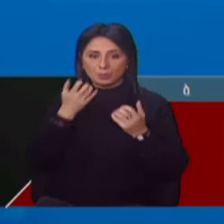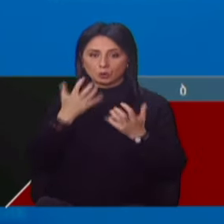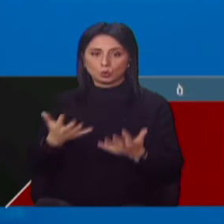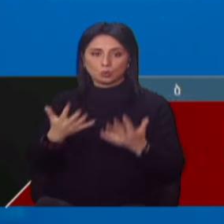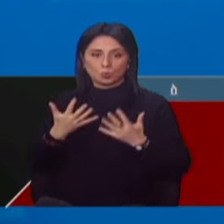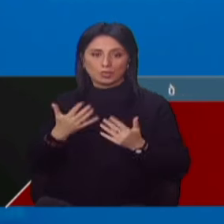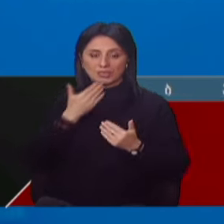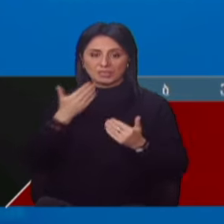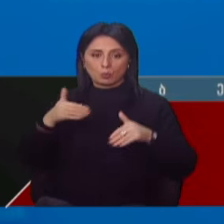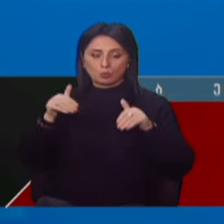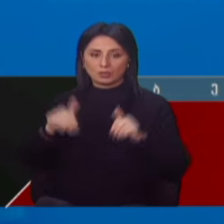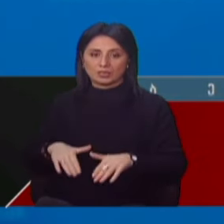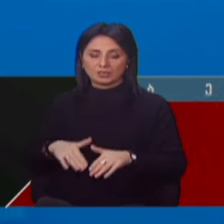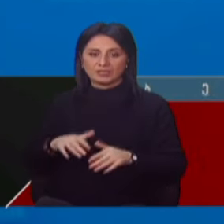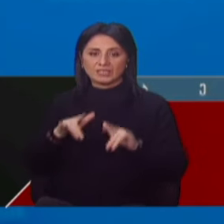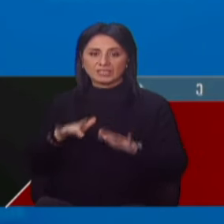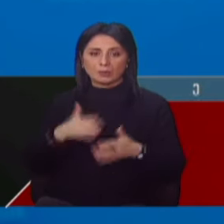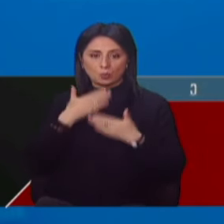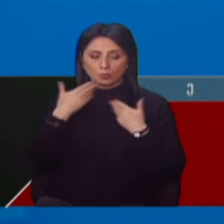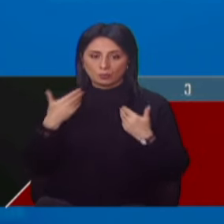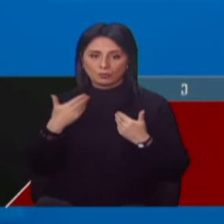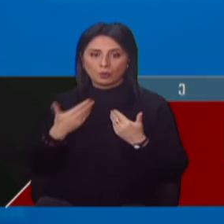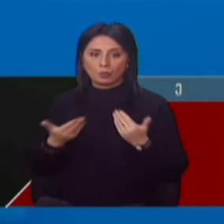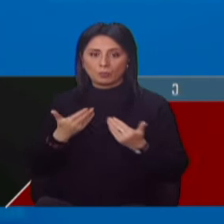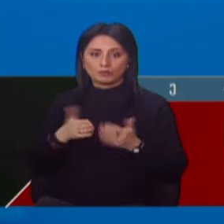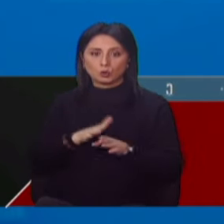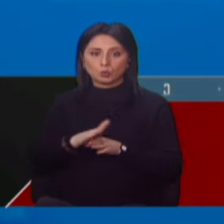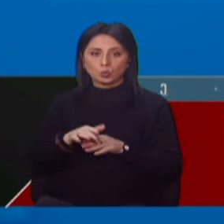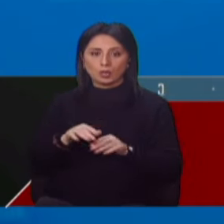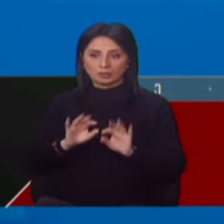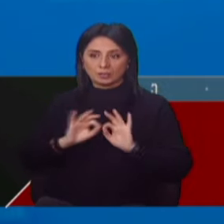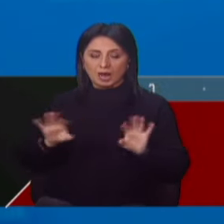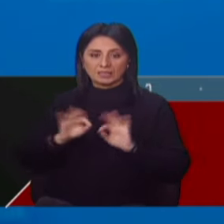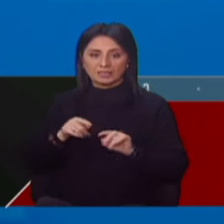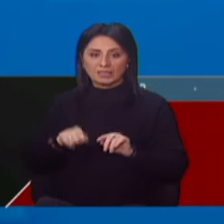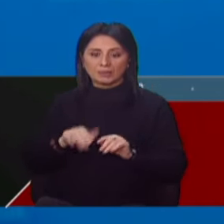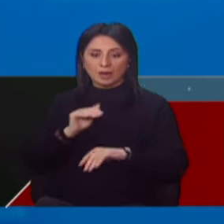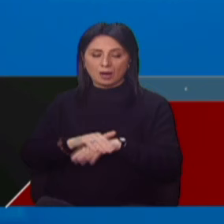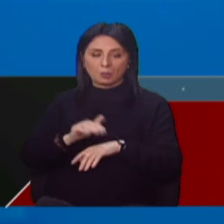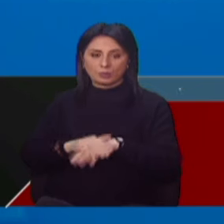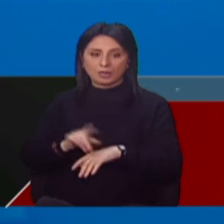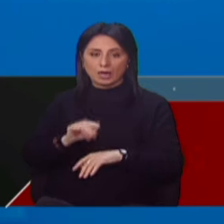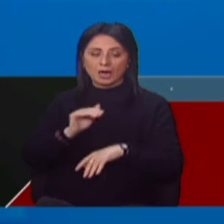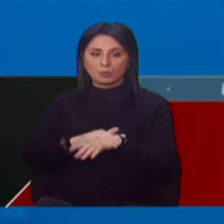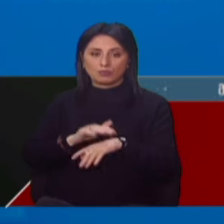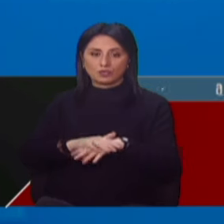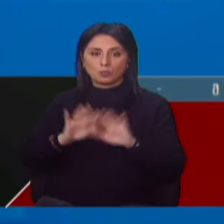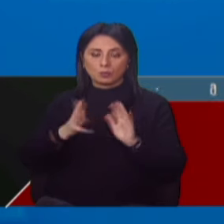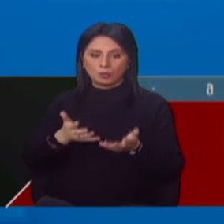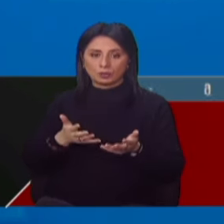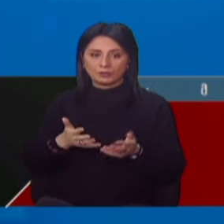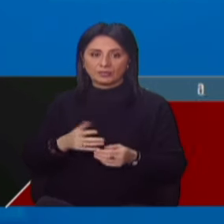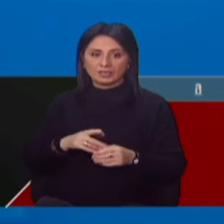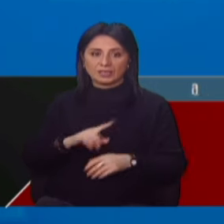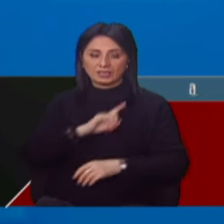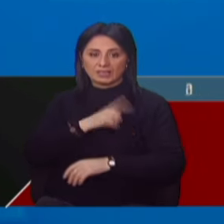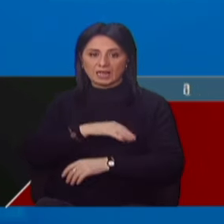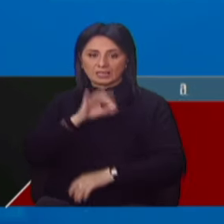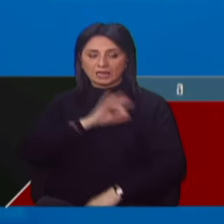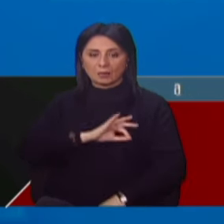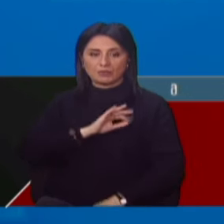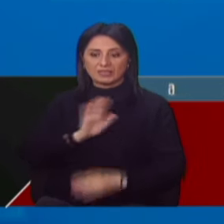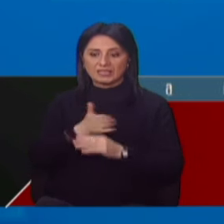სურათი, საბოლოო დასკვნა საქმეზე არ არის, რომელიც სრულად აღწერდა იმ გარემოებებს, თუ რა გარემოებებში მოხდა ძალის გამოყენება